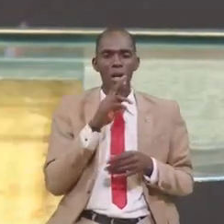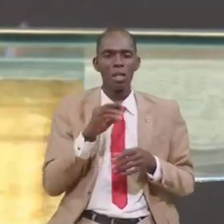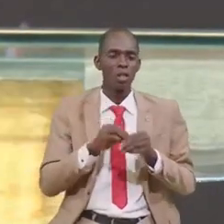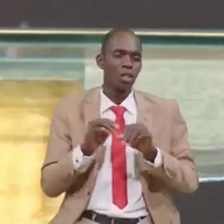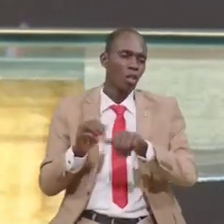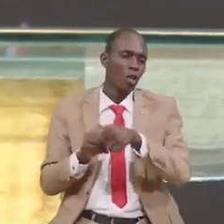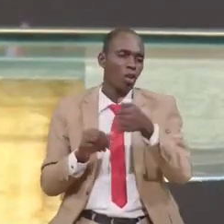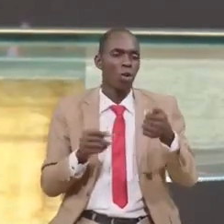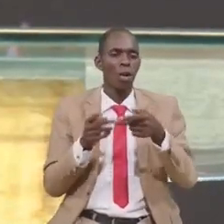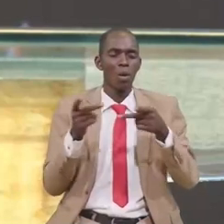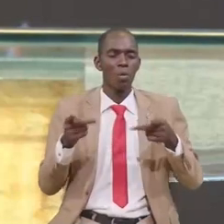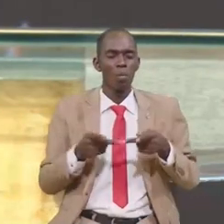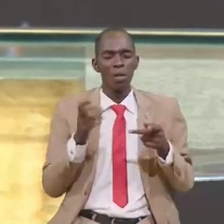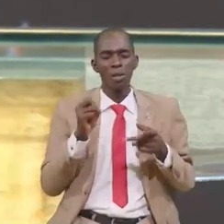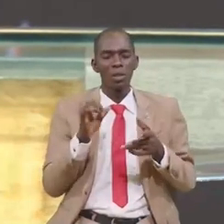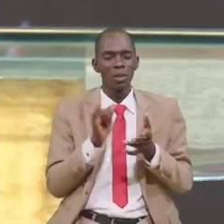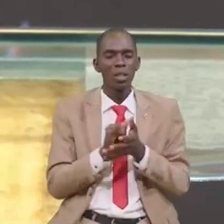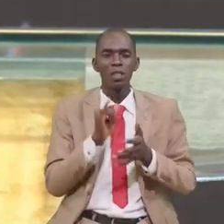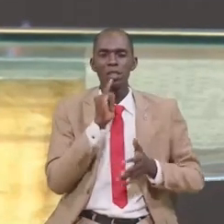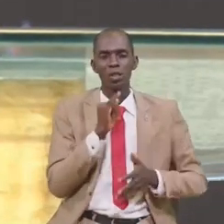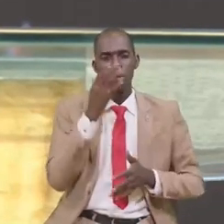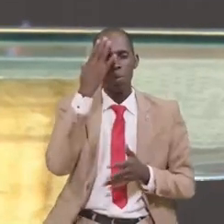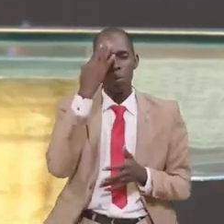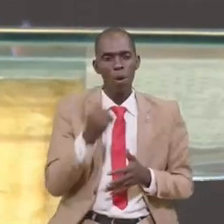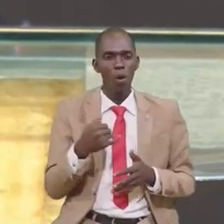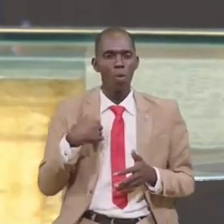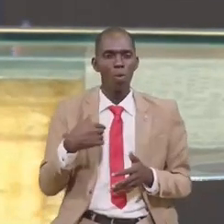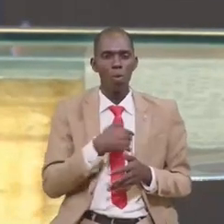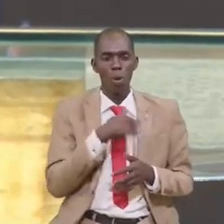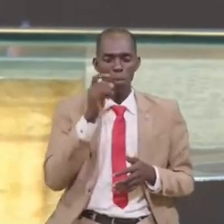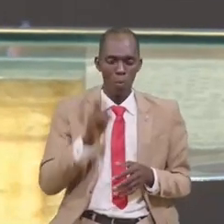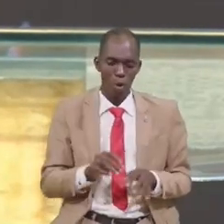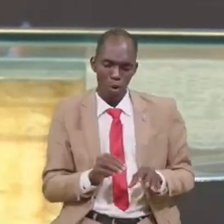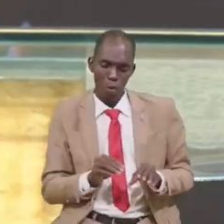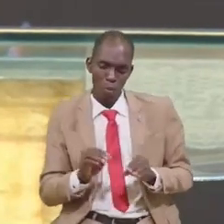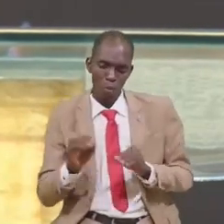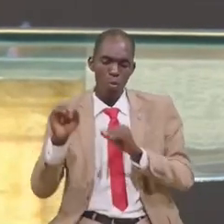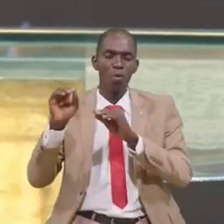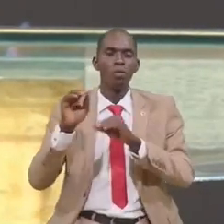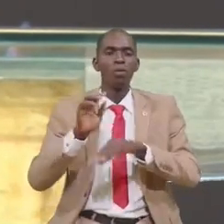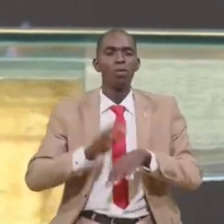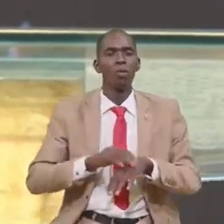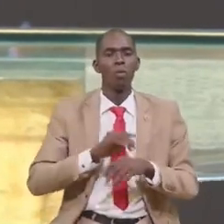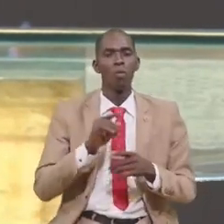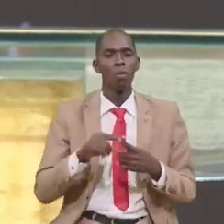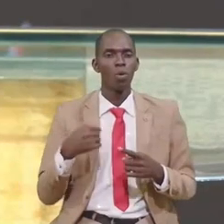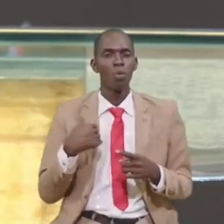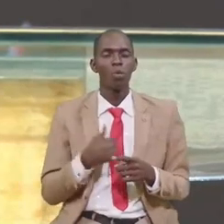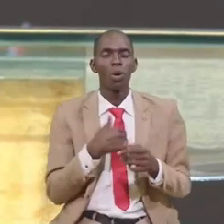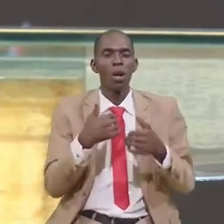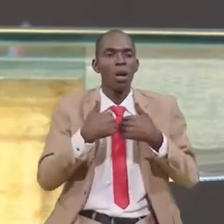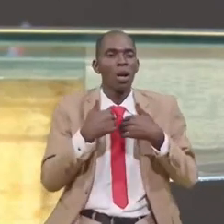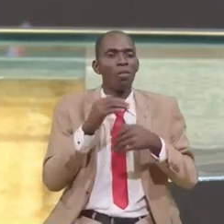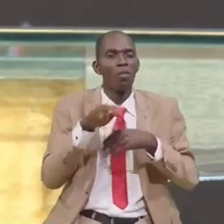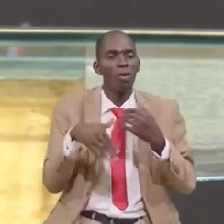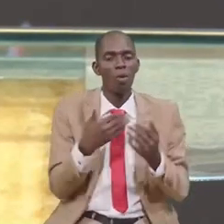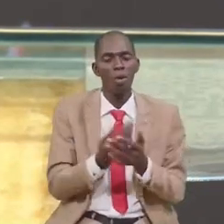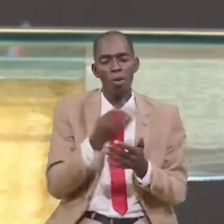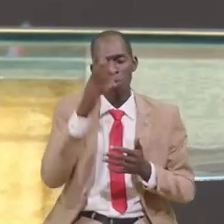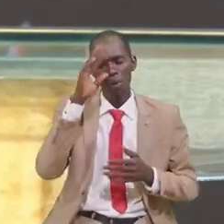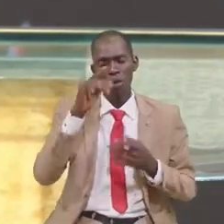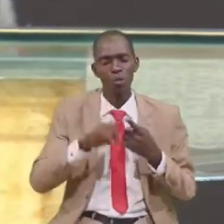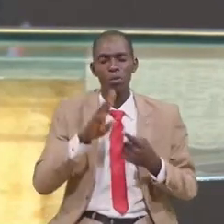ailleurs. C'est pourquoi ils doivent avancer. C'est pourquoi nous aussi, nous devons avancer. Qui veut que tous les hommes soient sauvés et parviennent